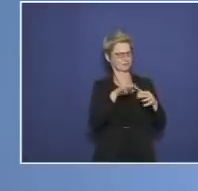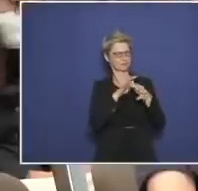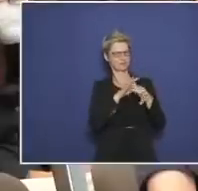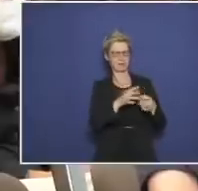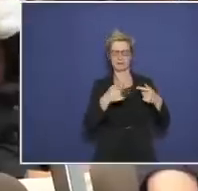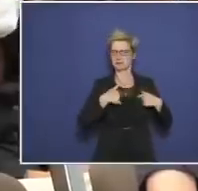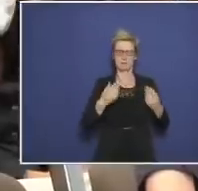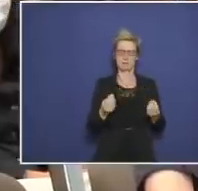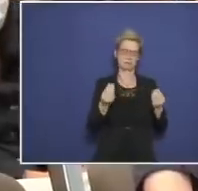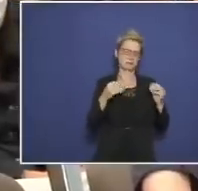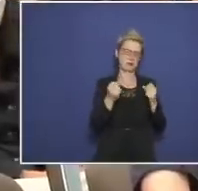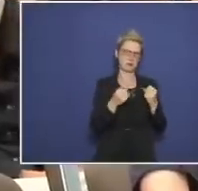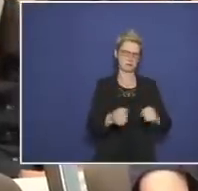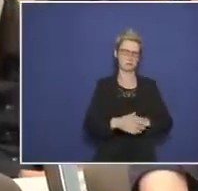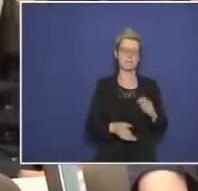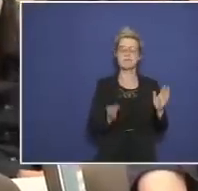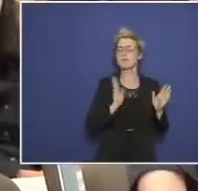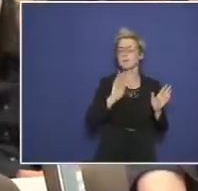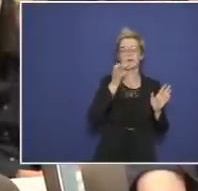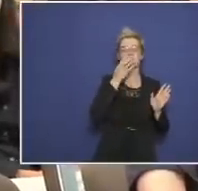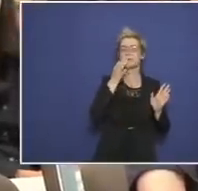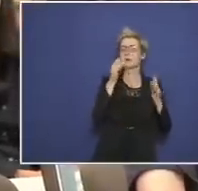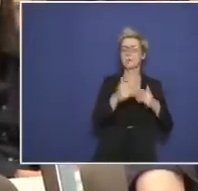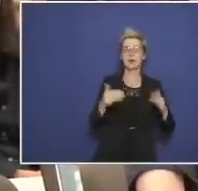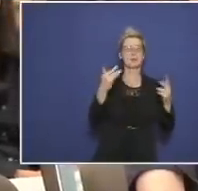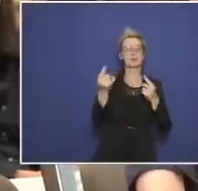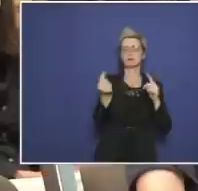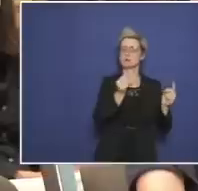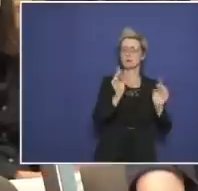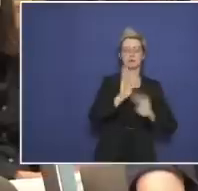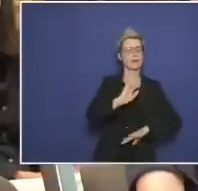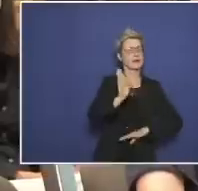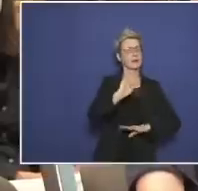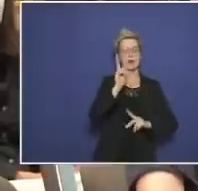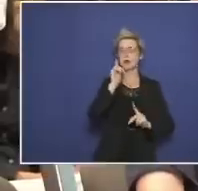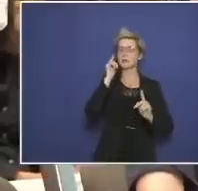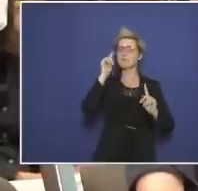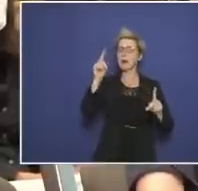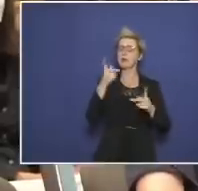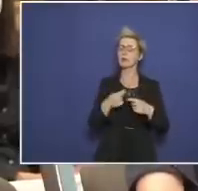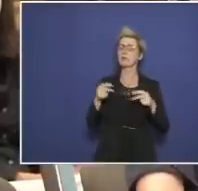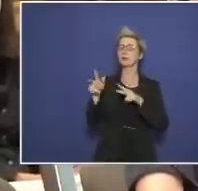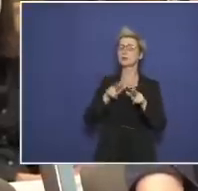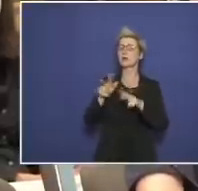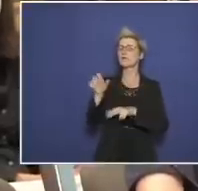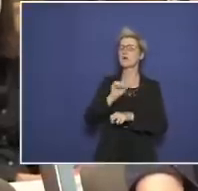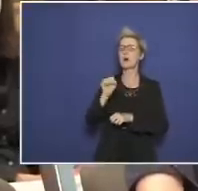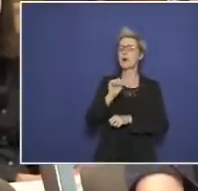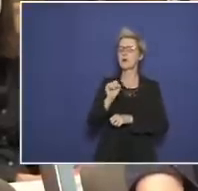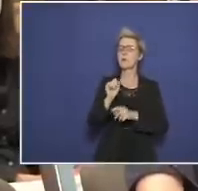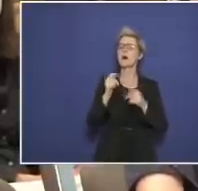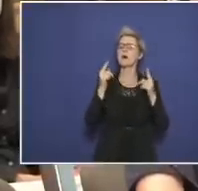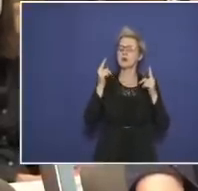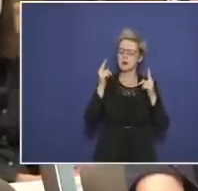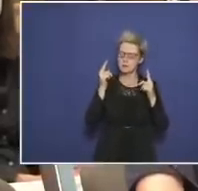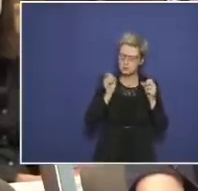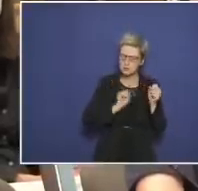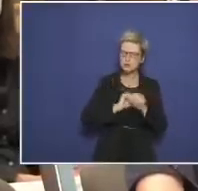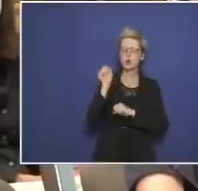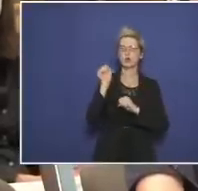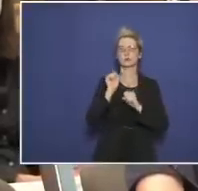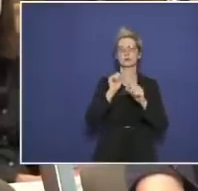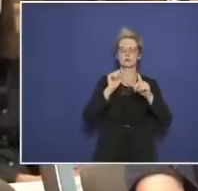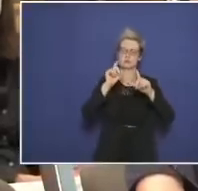Zusatz? Dann nicht als Frage nach der parlamentarischen Debatte, sondern nach der Position der Bundesregierung. Warum hält sie es für erforderlich, trotz sinkender